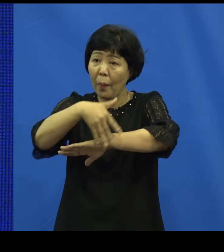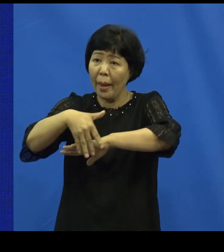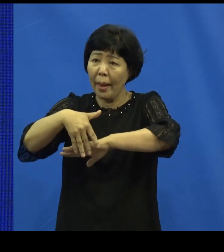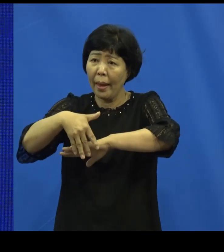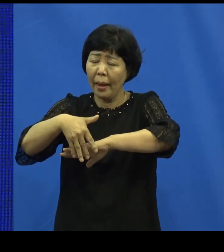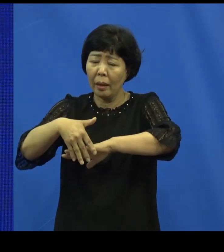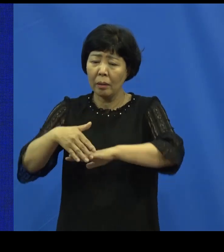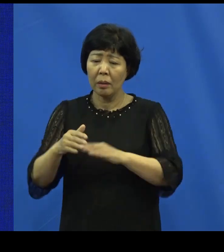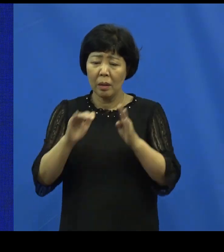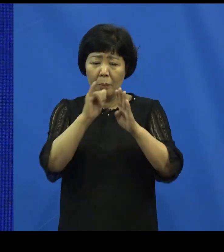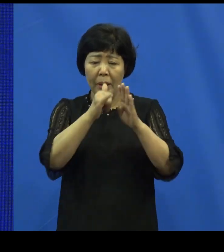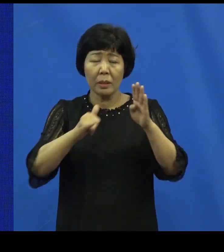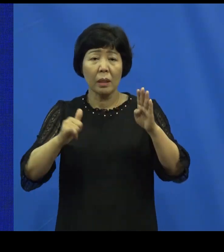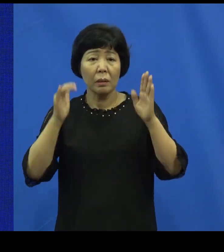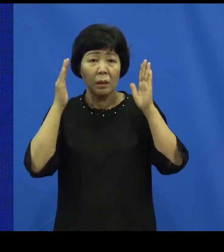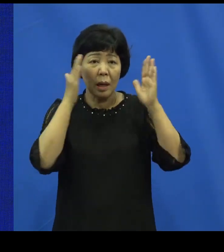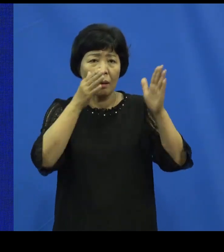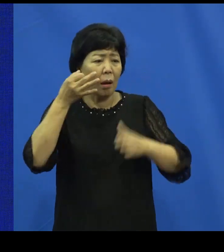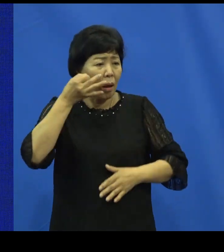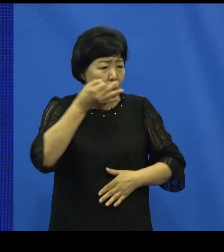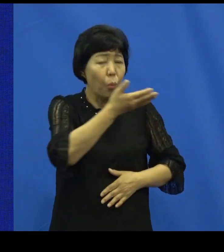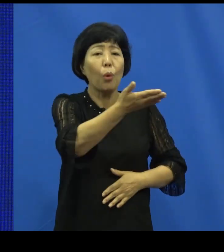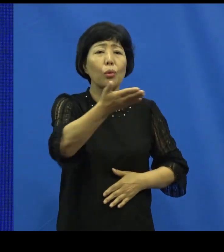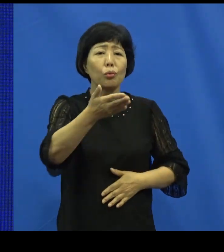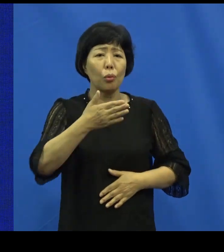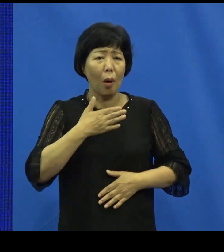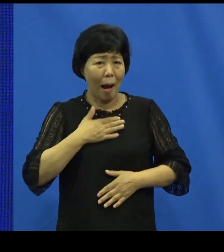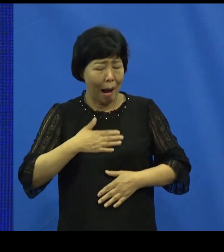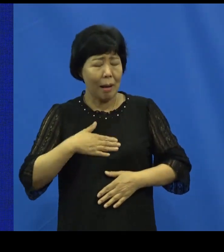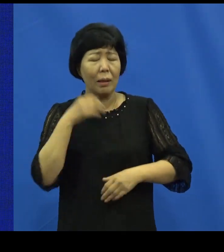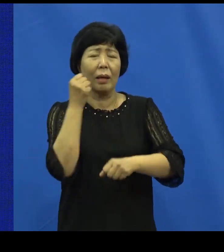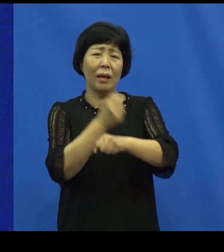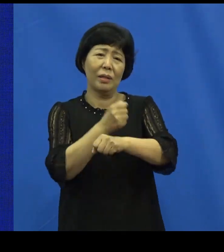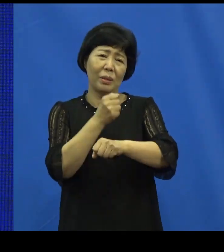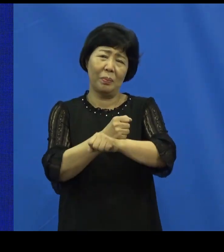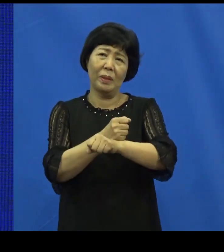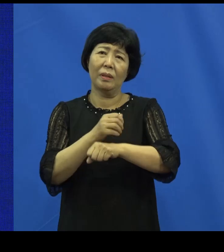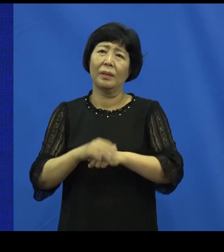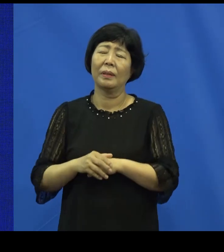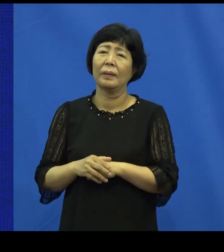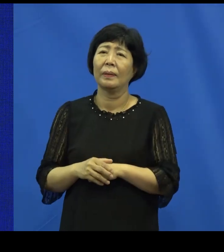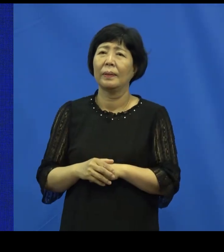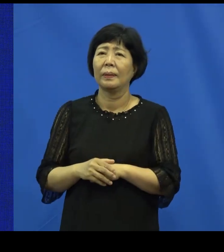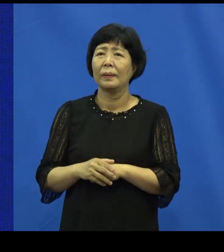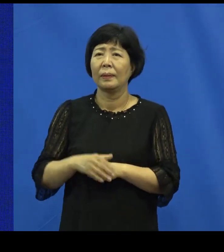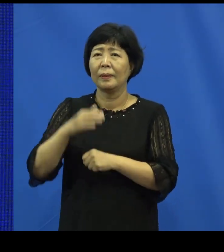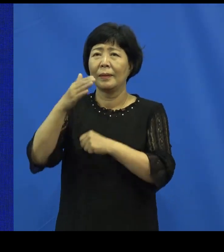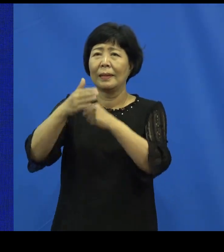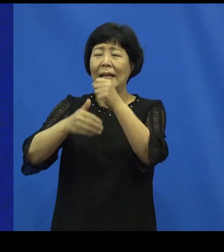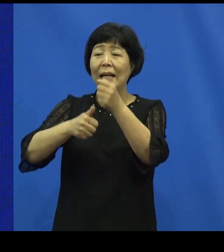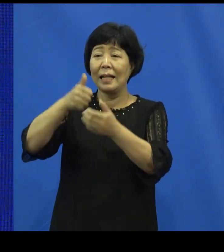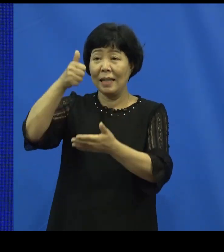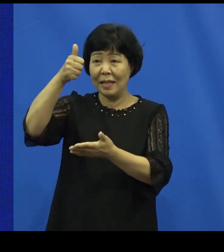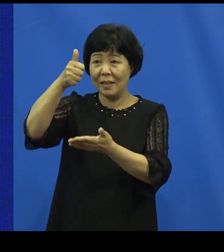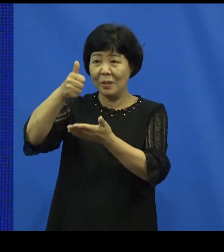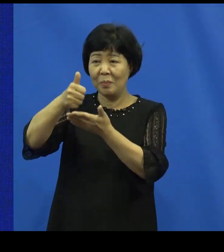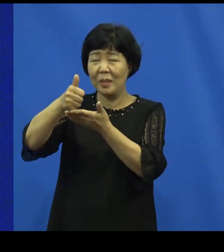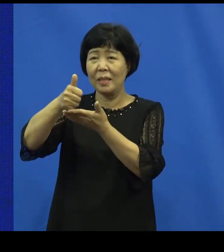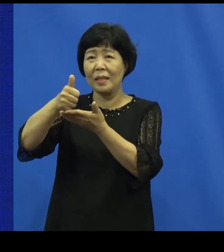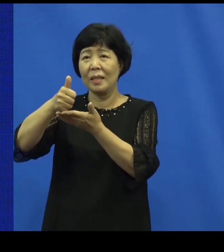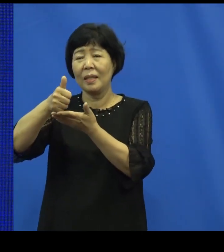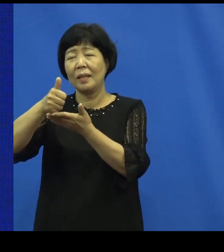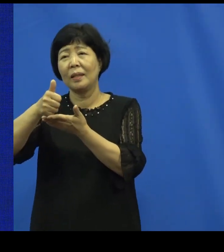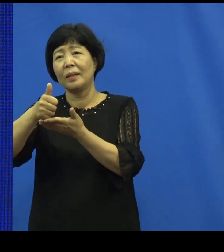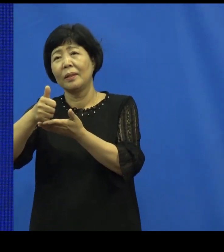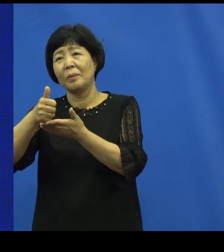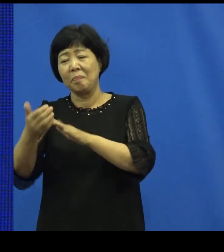알려주시고 그 미래를 단순히 밝혀내는 게 아니라 하나님이 드러내시는 것을